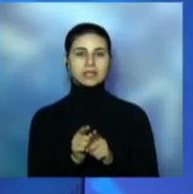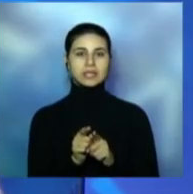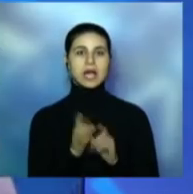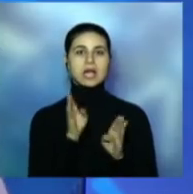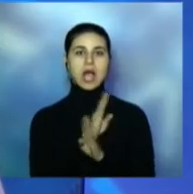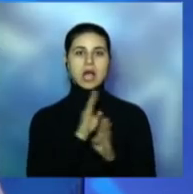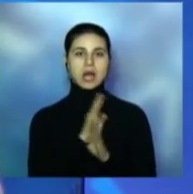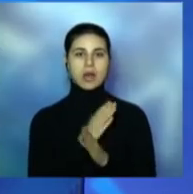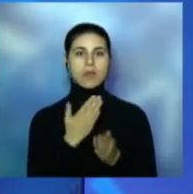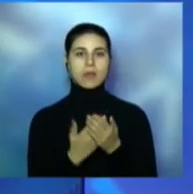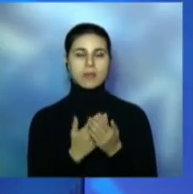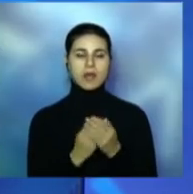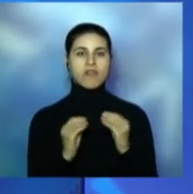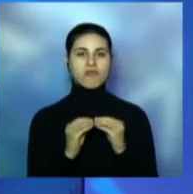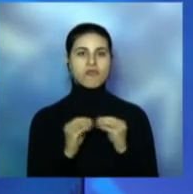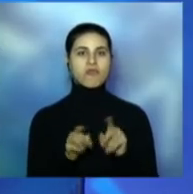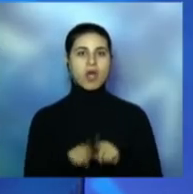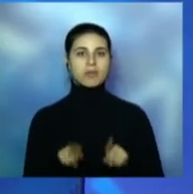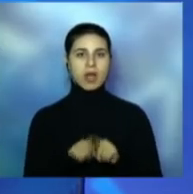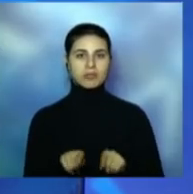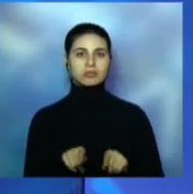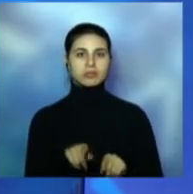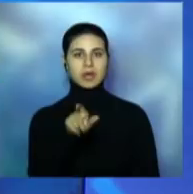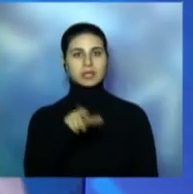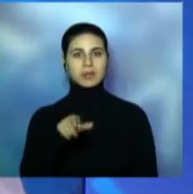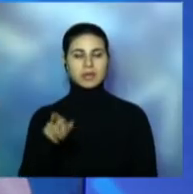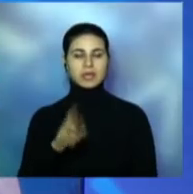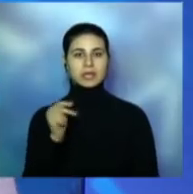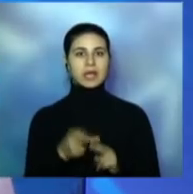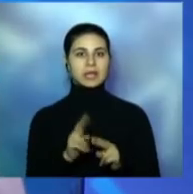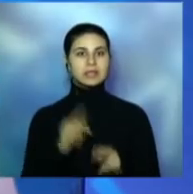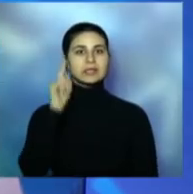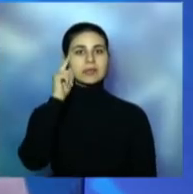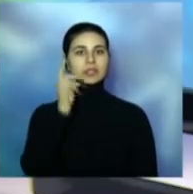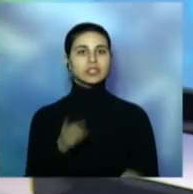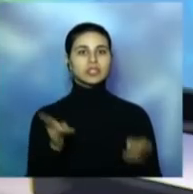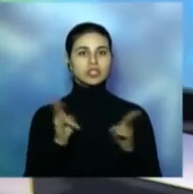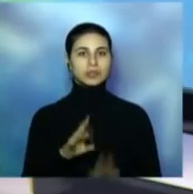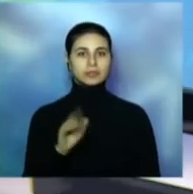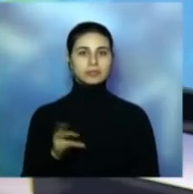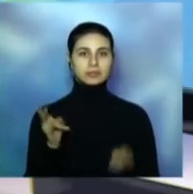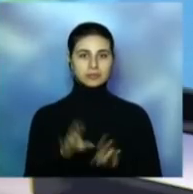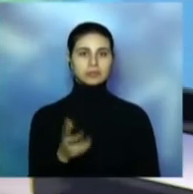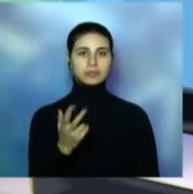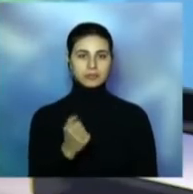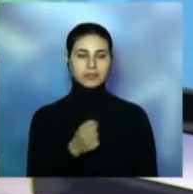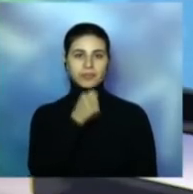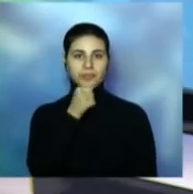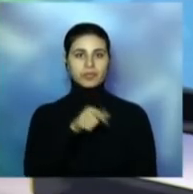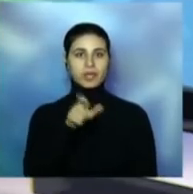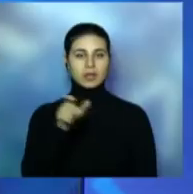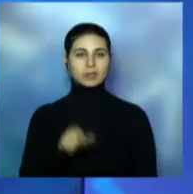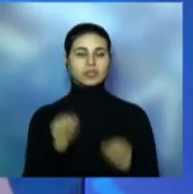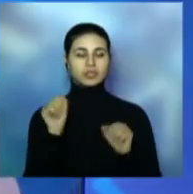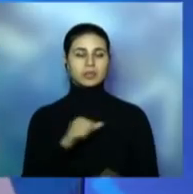გარემო სტაბილურად შენარჩუნებულია საზოგადოებაში და ეს წარმოდგენები რჩება და რჩება, რა თქმა უნდა, ზრდასრულ ადამიანსაც